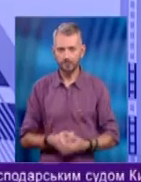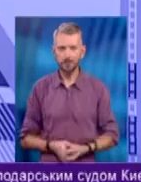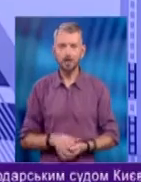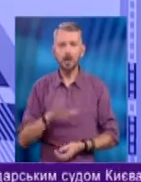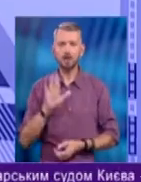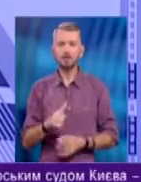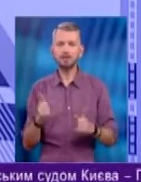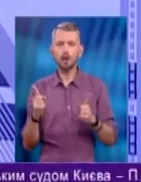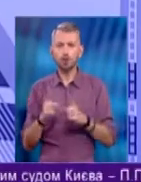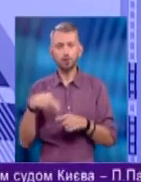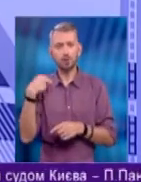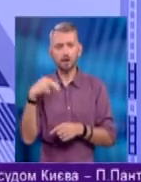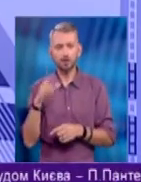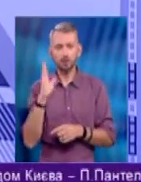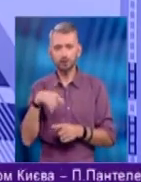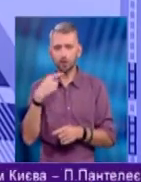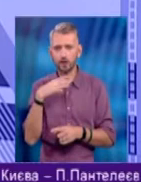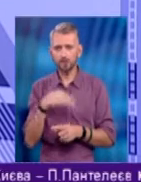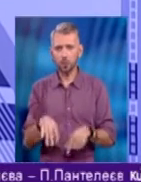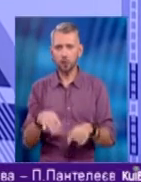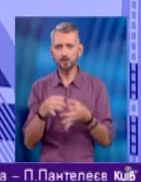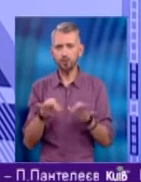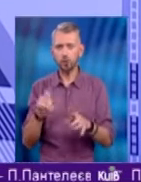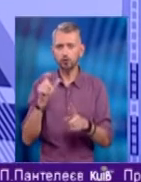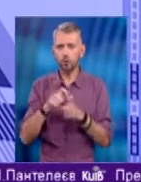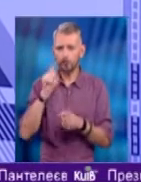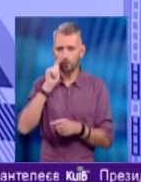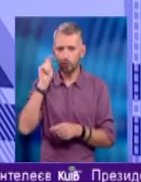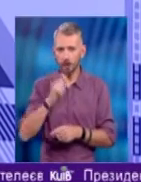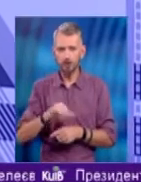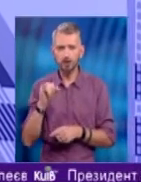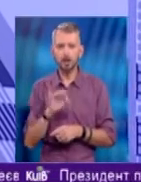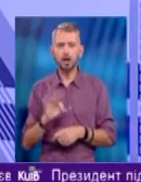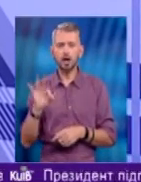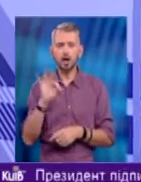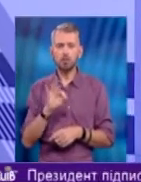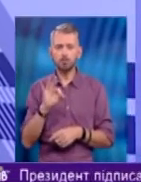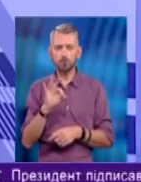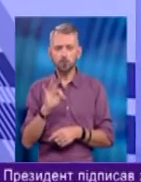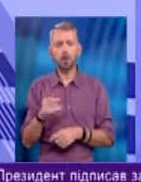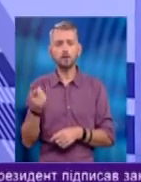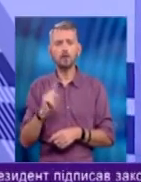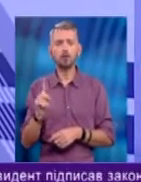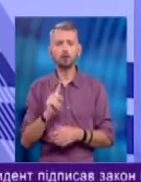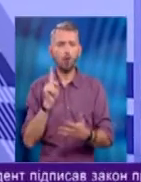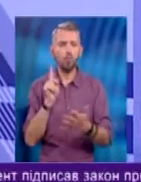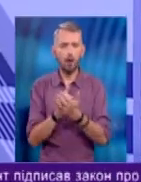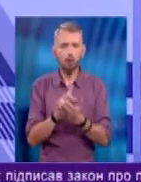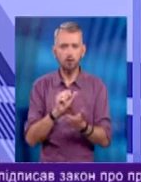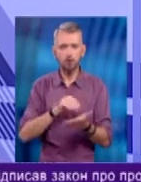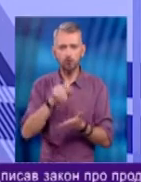Після невеличкої перерви будемо говорити про свободу слова в Україні і про